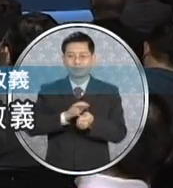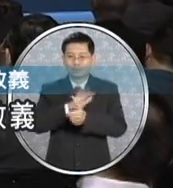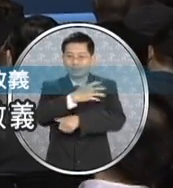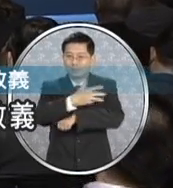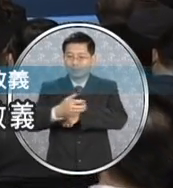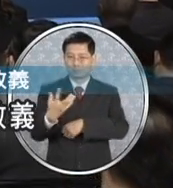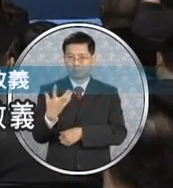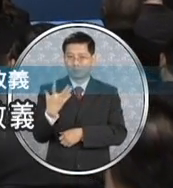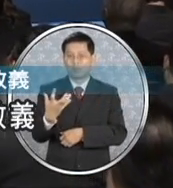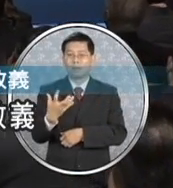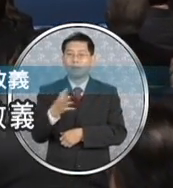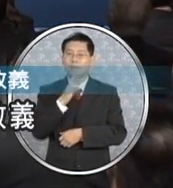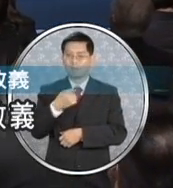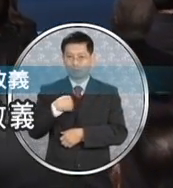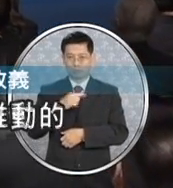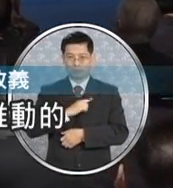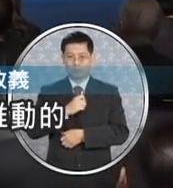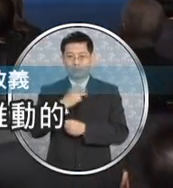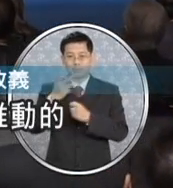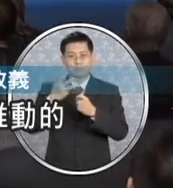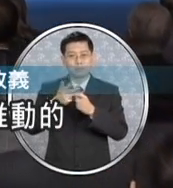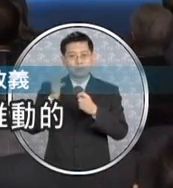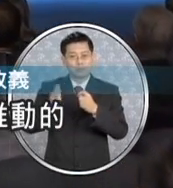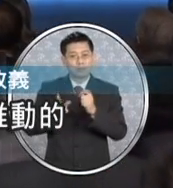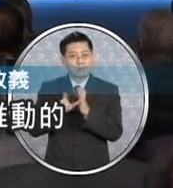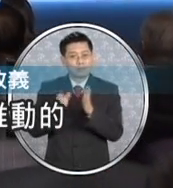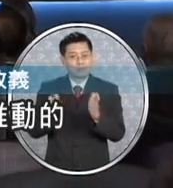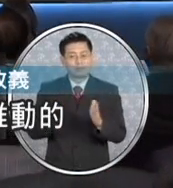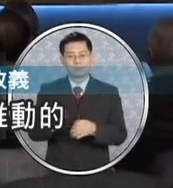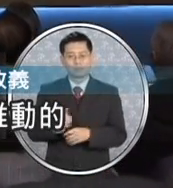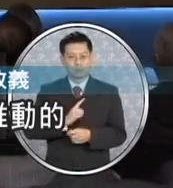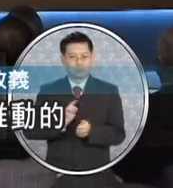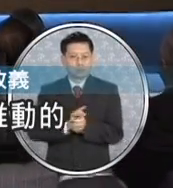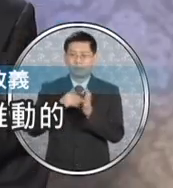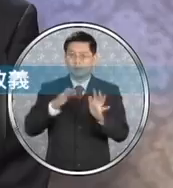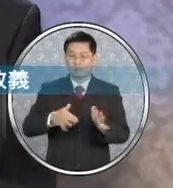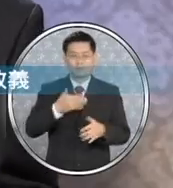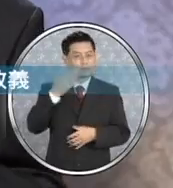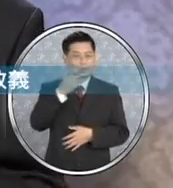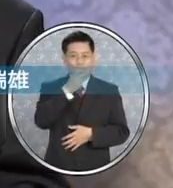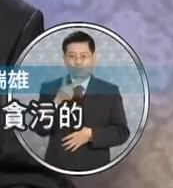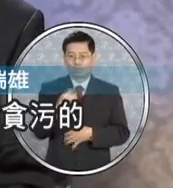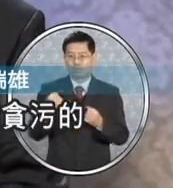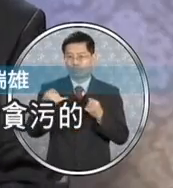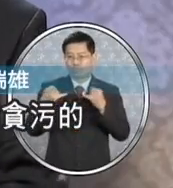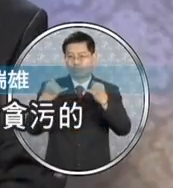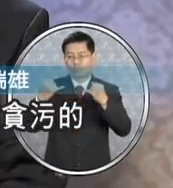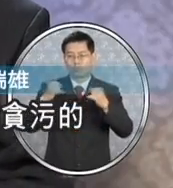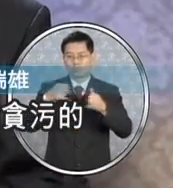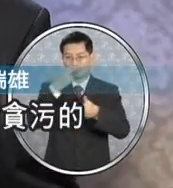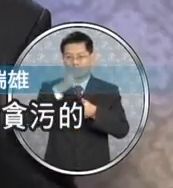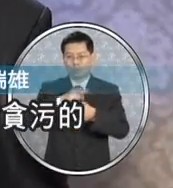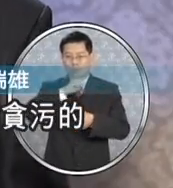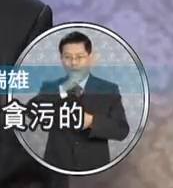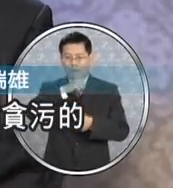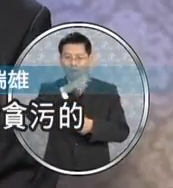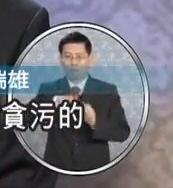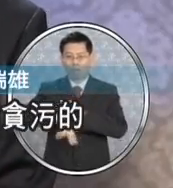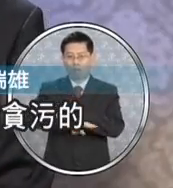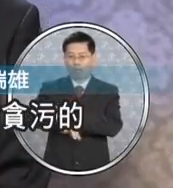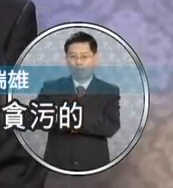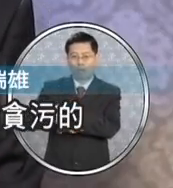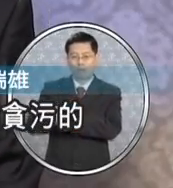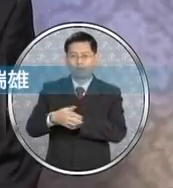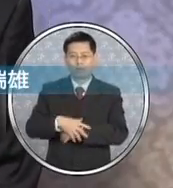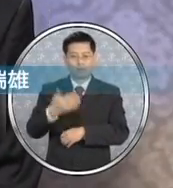大多数是敦义做8年半高雄市长的时所推动的。 台湾现在空转，走了个贪腐